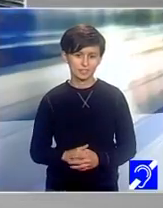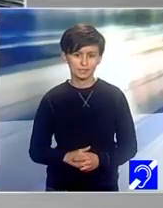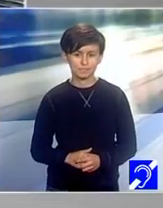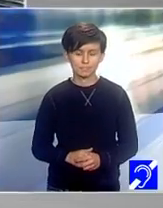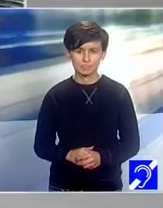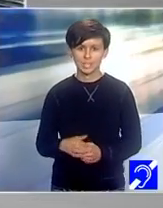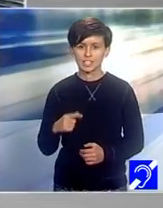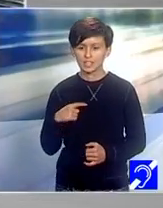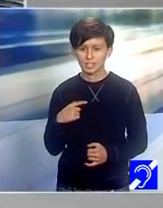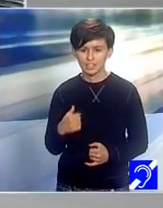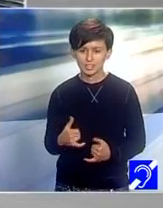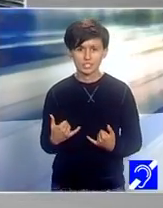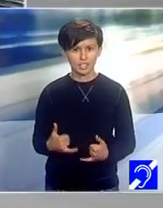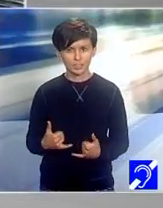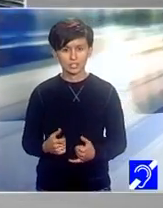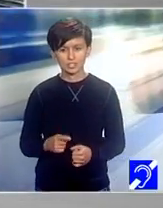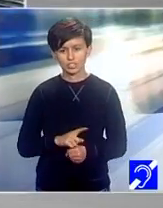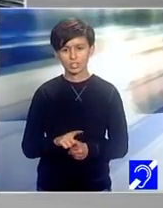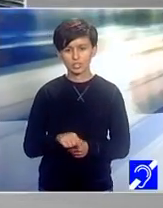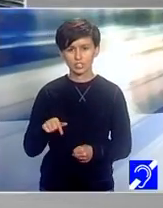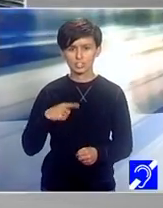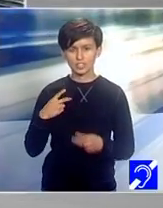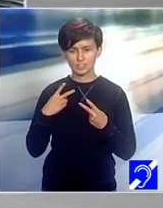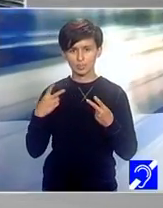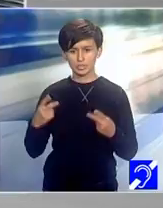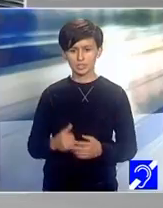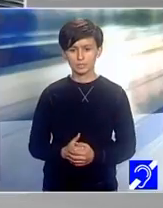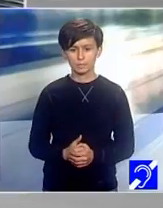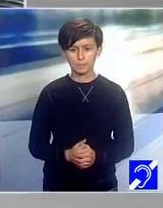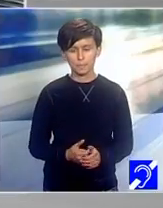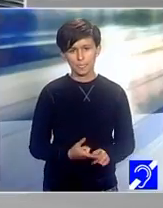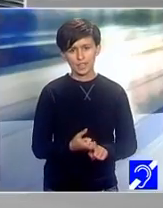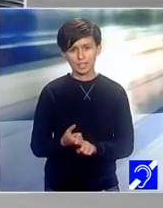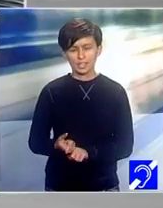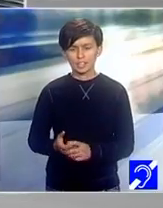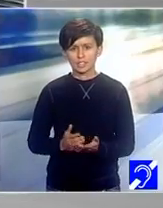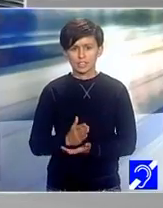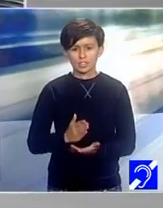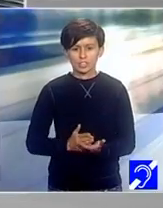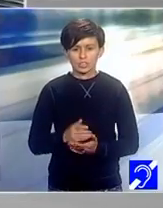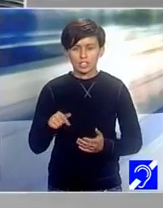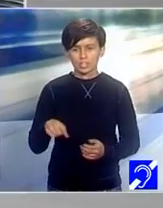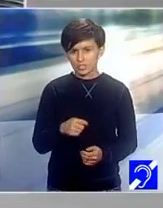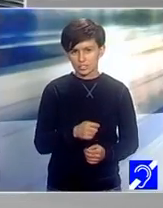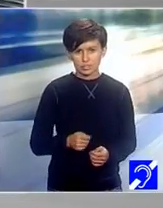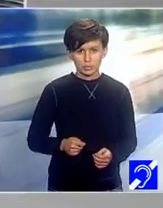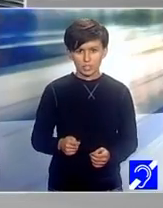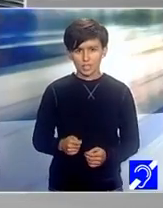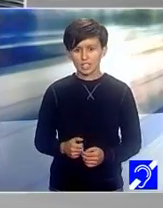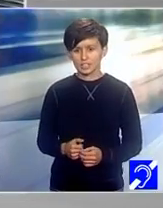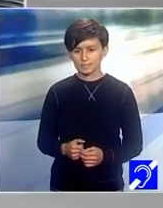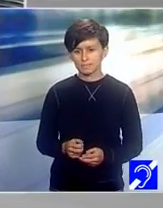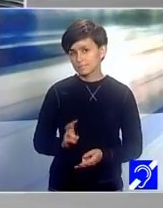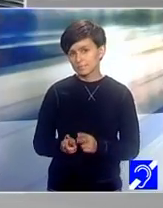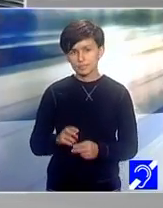Este autentic, da. Acest lucru contează. Revenind la continuarea acestui proiect,